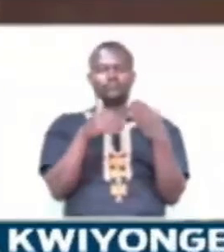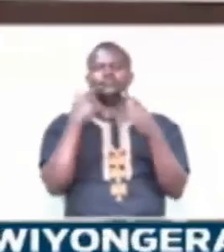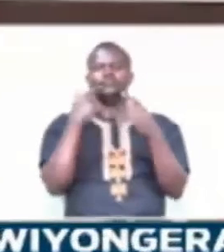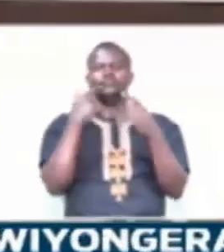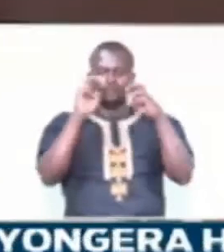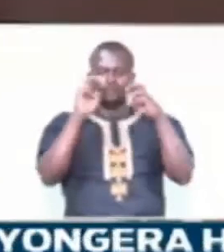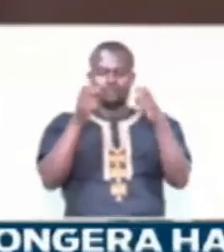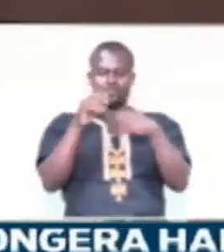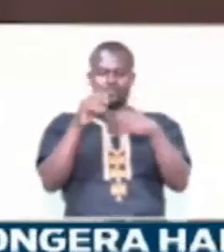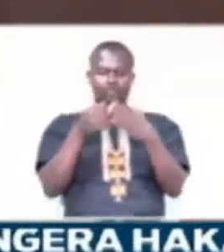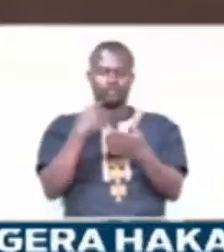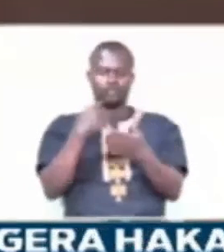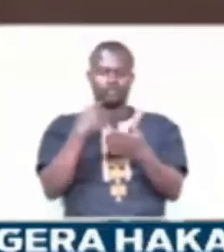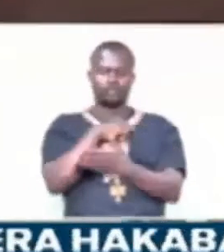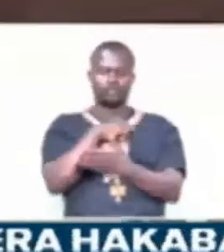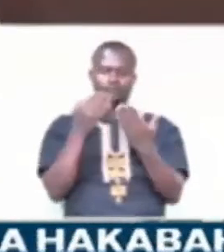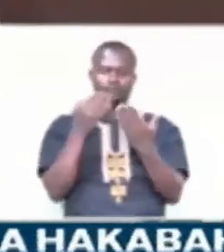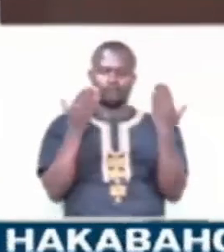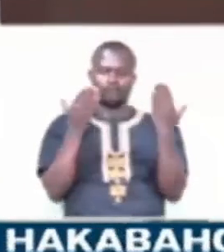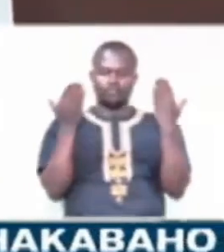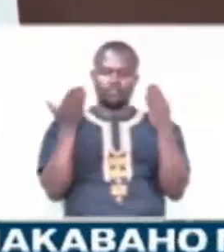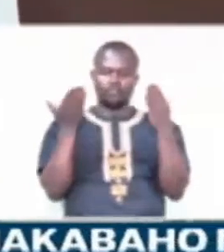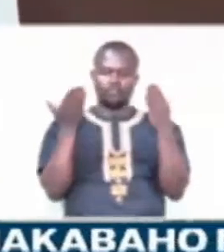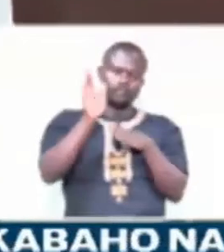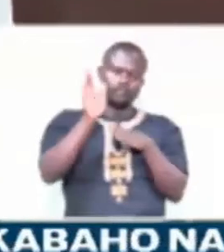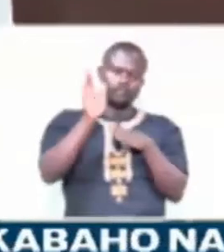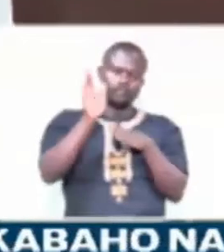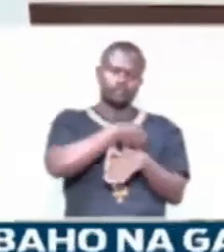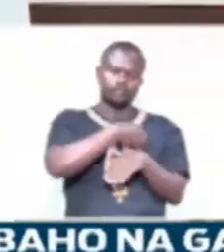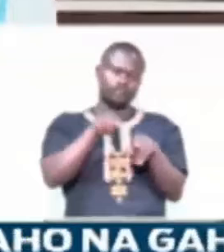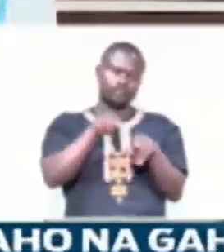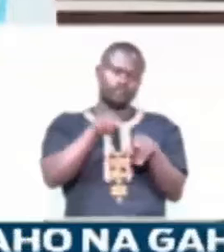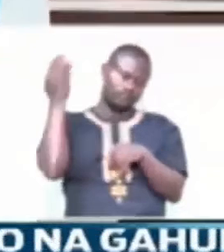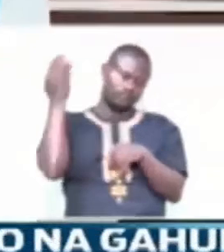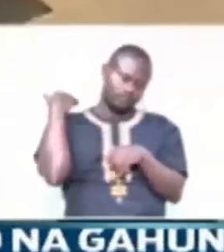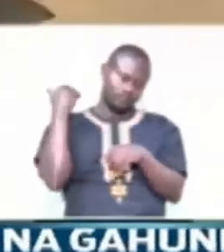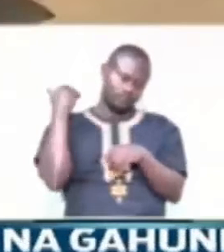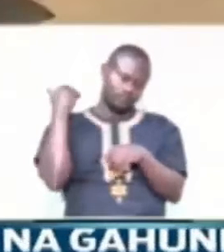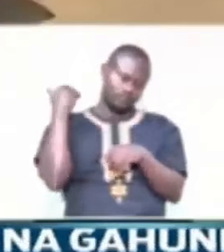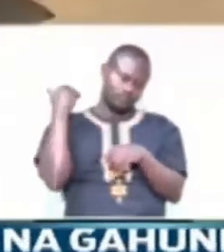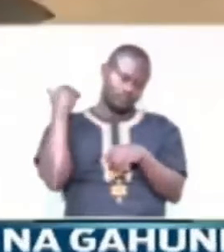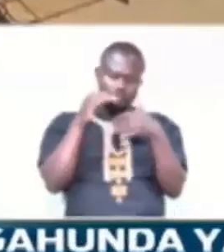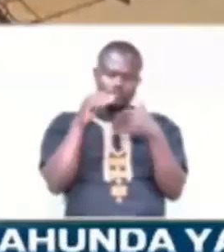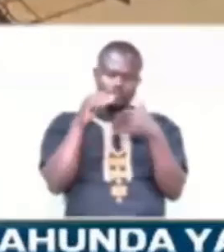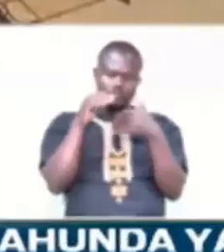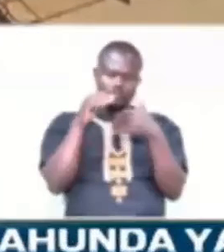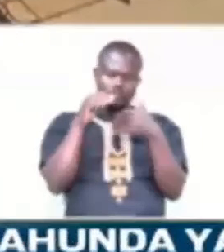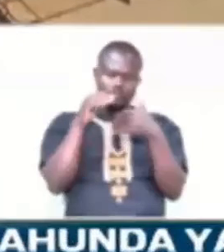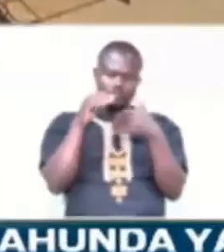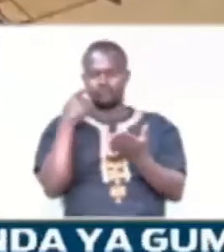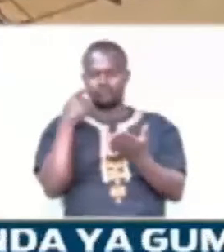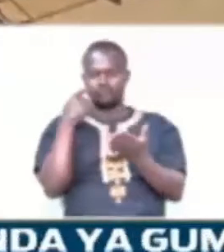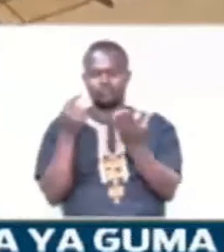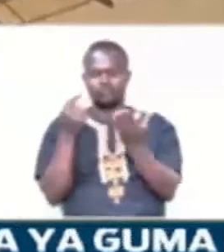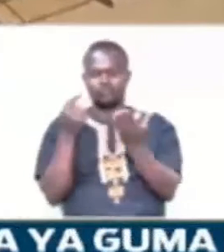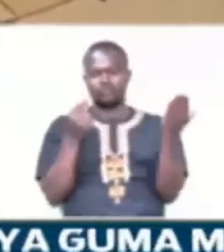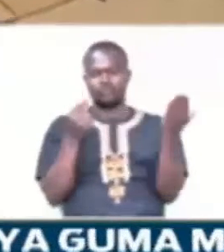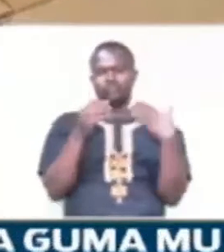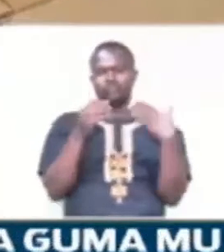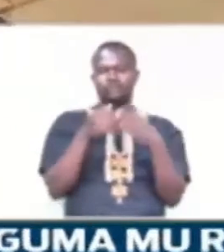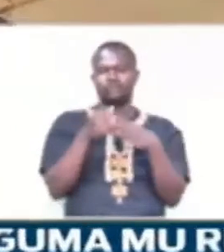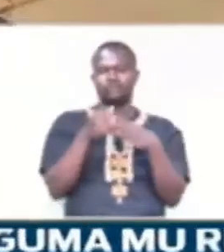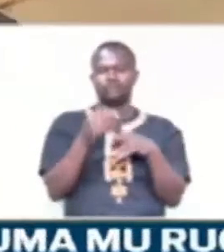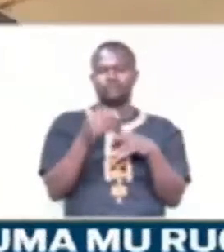myaka 2 iri imbere ubukungu buzasubira ku muvuduko bwahozeho mbere y'iki cyorezo aho ku ikubitiro biteganyijwe ko uyu mwaka wa